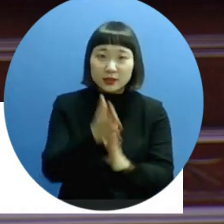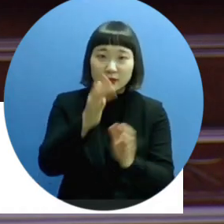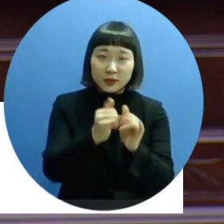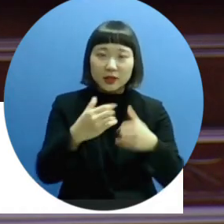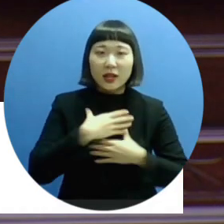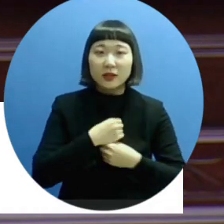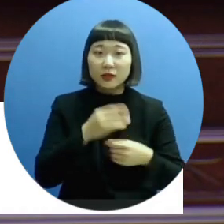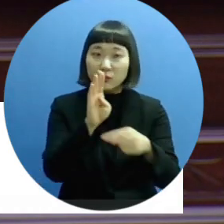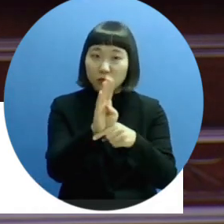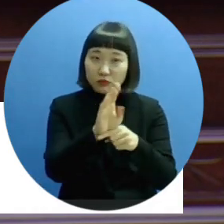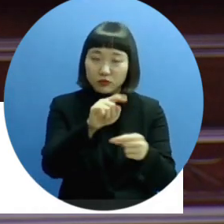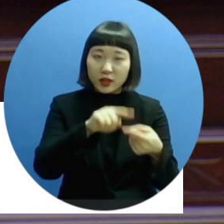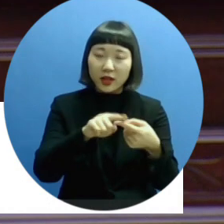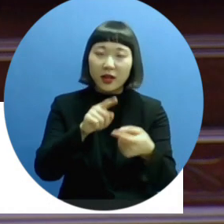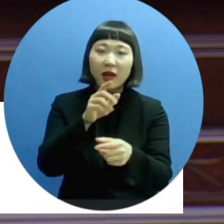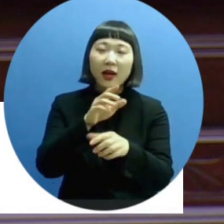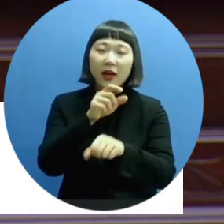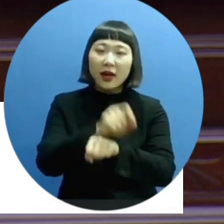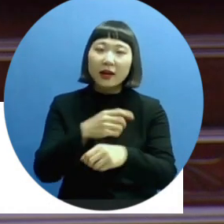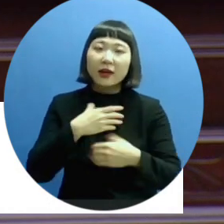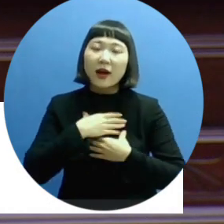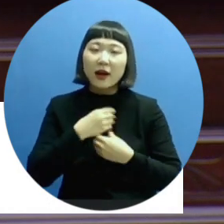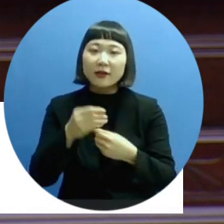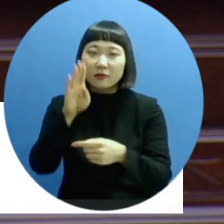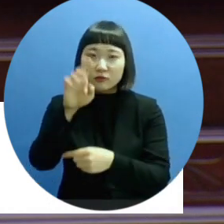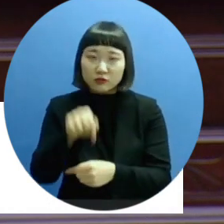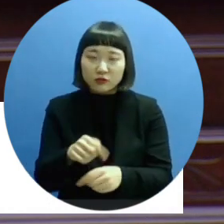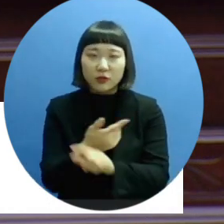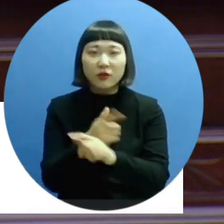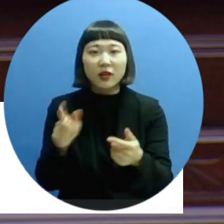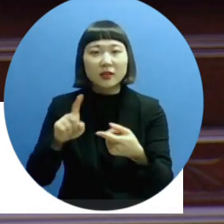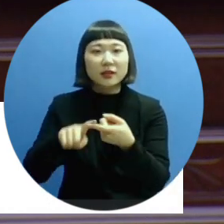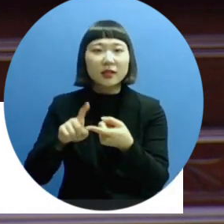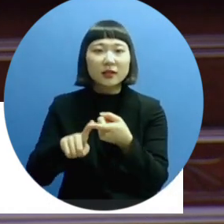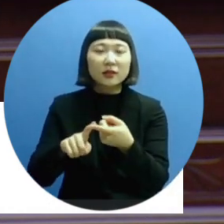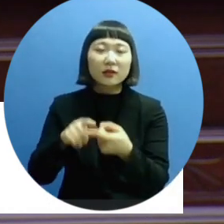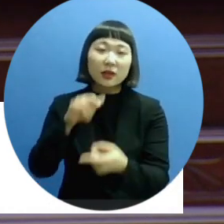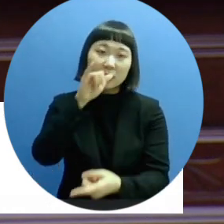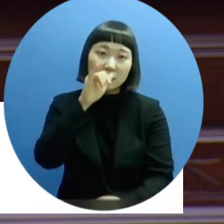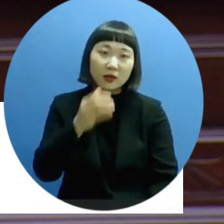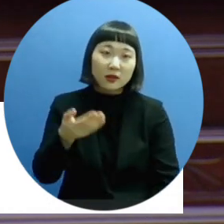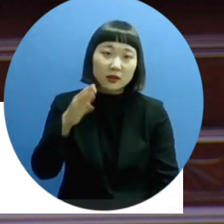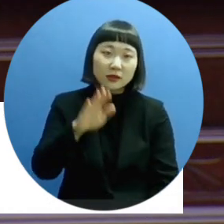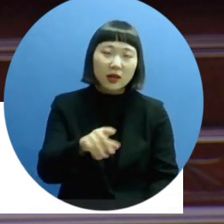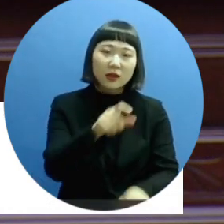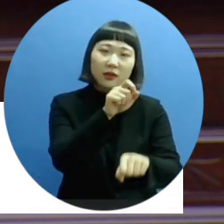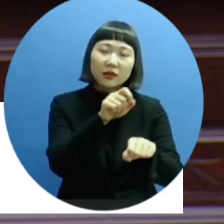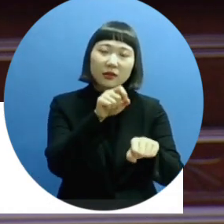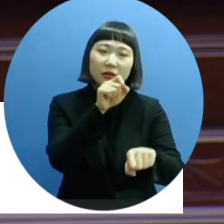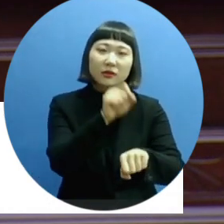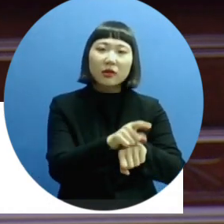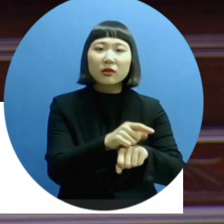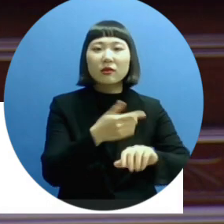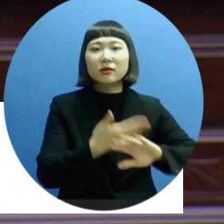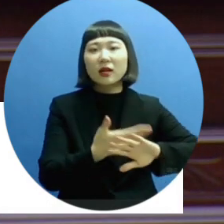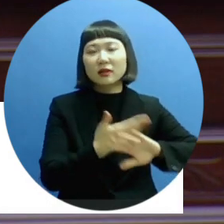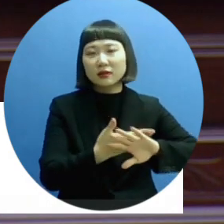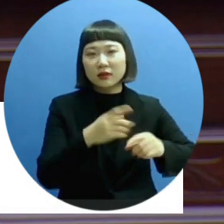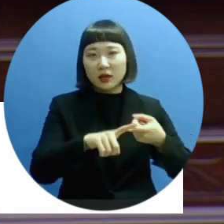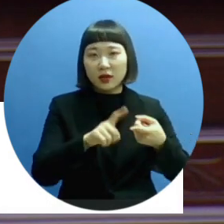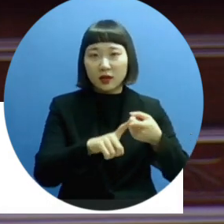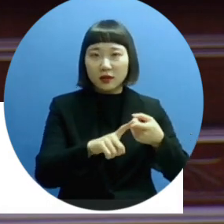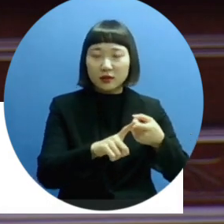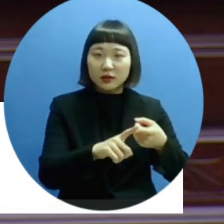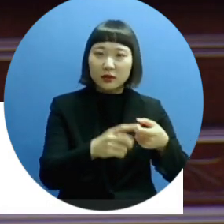있는데 어떻게 성격이 다른 부서를 하나로 편성합니까? 이렇게 된다면 보건국의 업무는 시민안전본부의 다른 사업순위에 밀려 등한시될